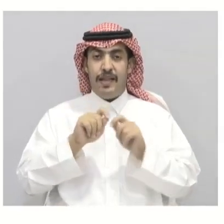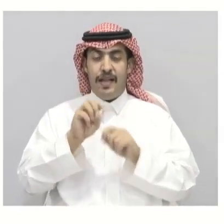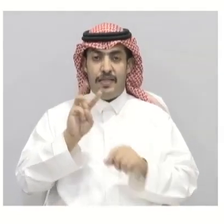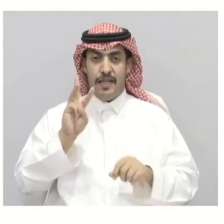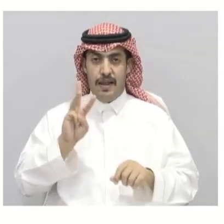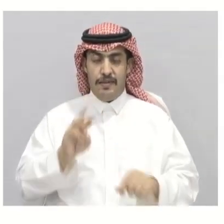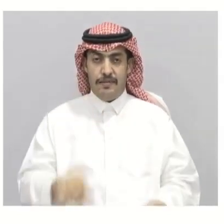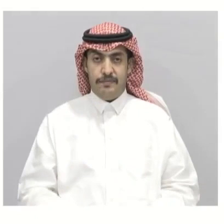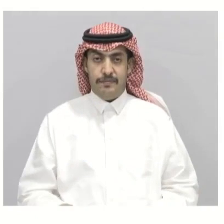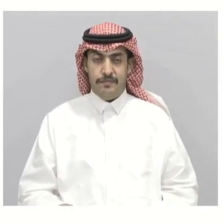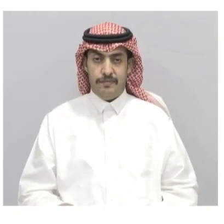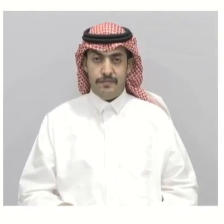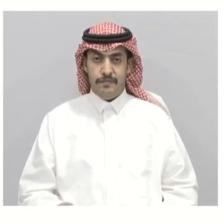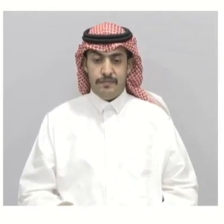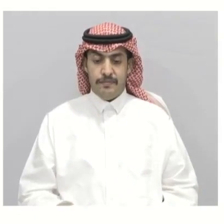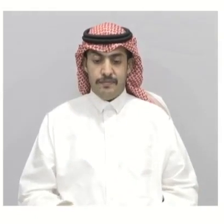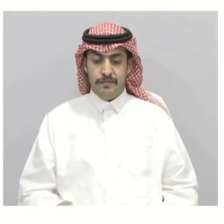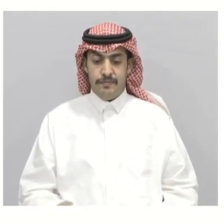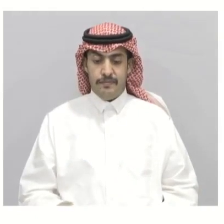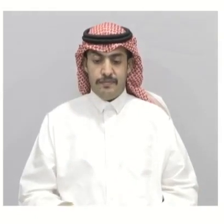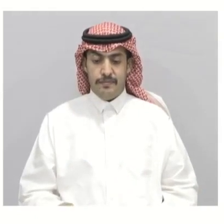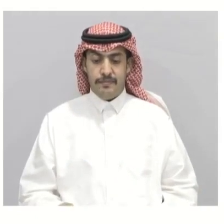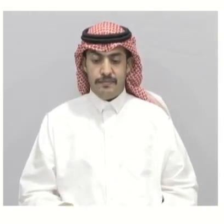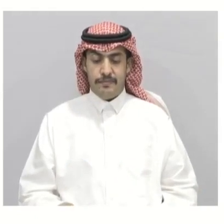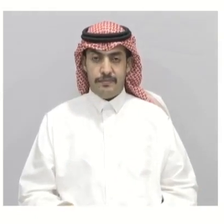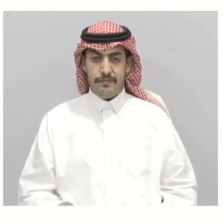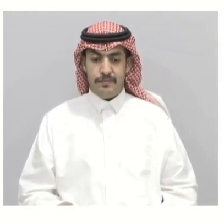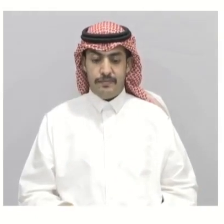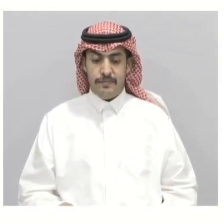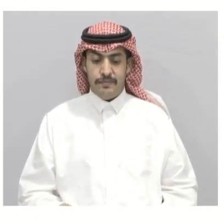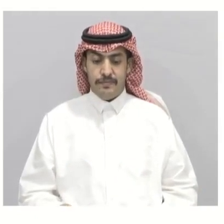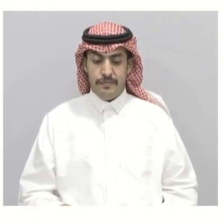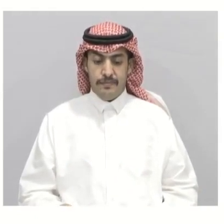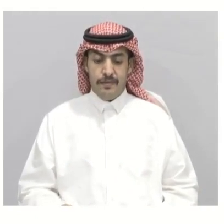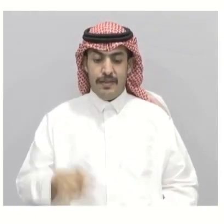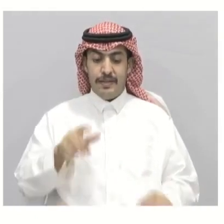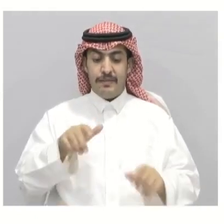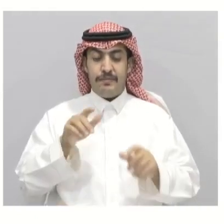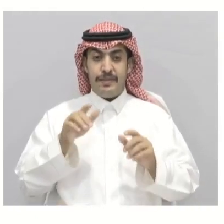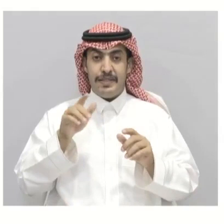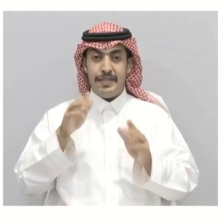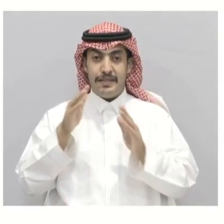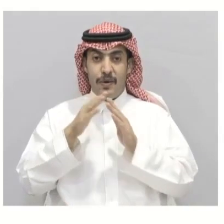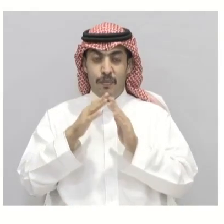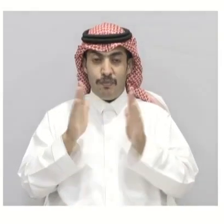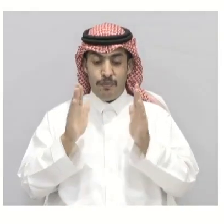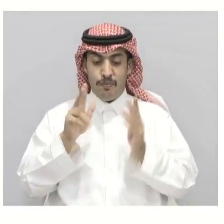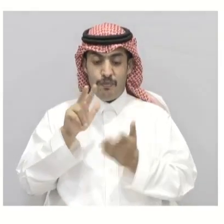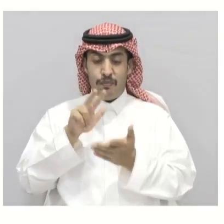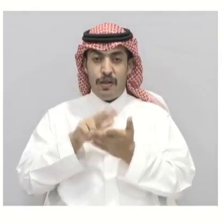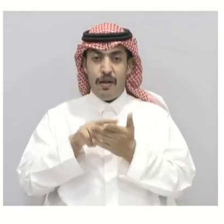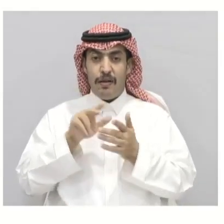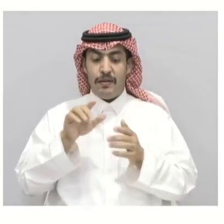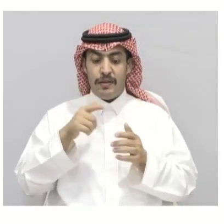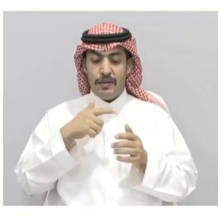ثلاثه فهنا الزوايا المتقابله بالراس اقول عنها